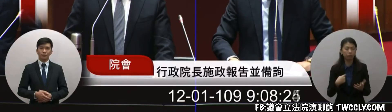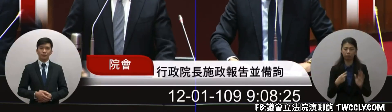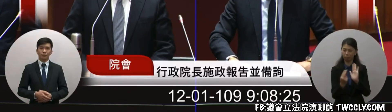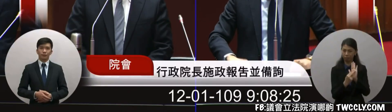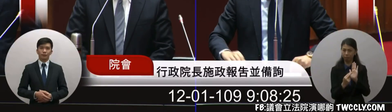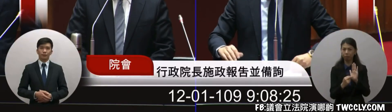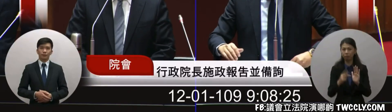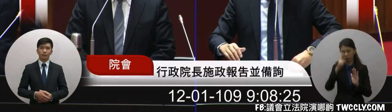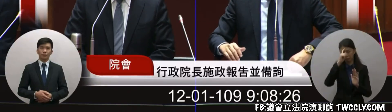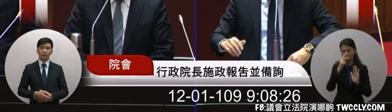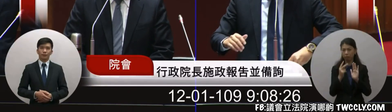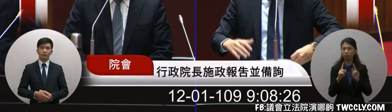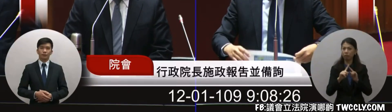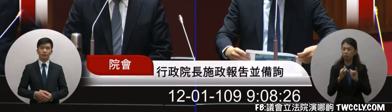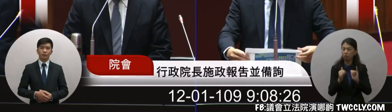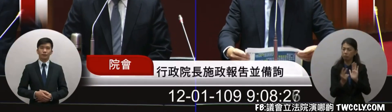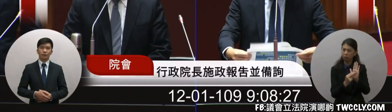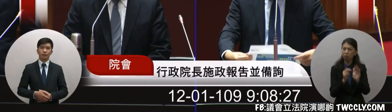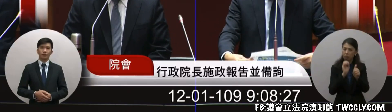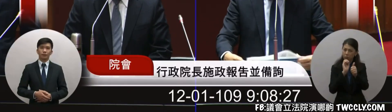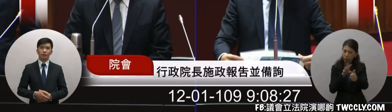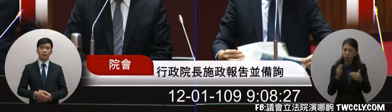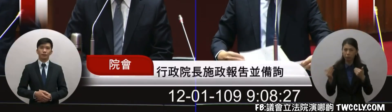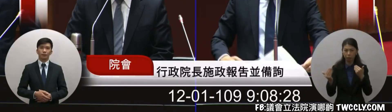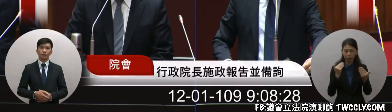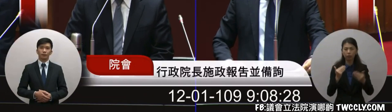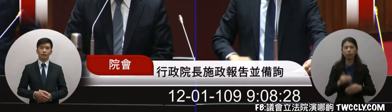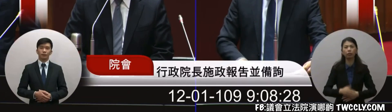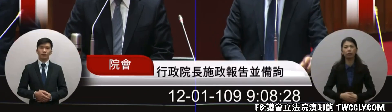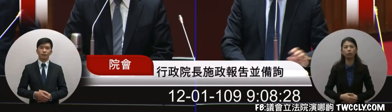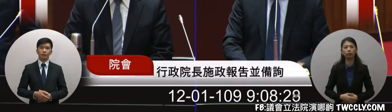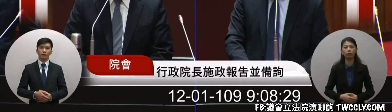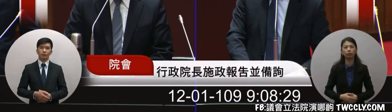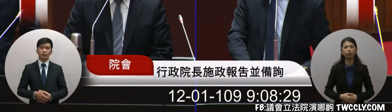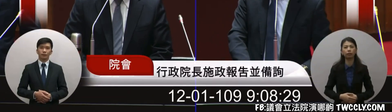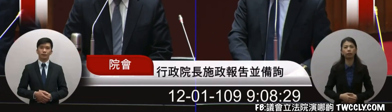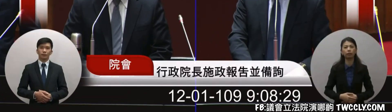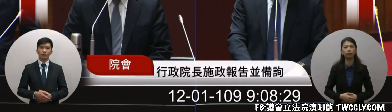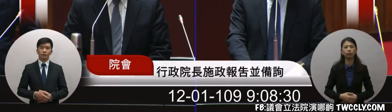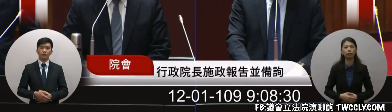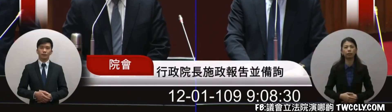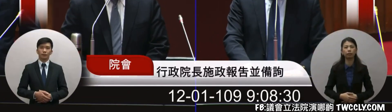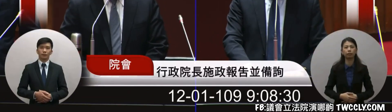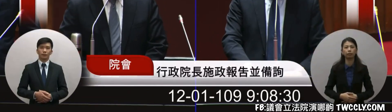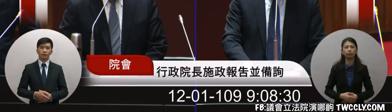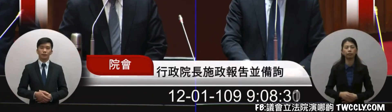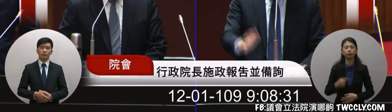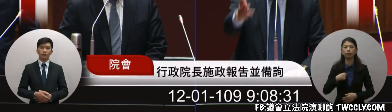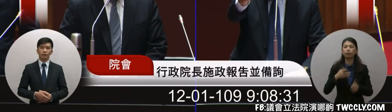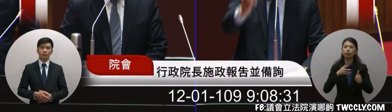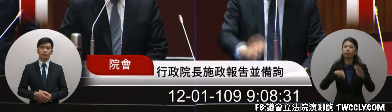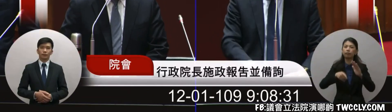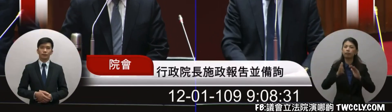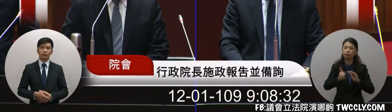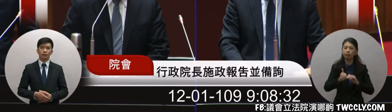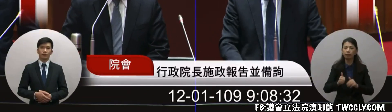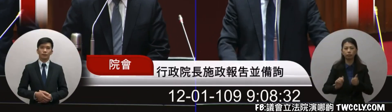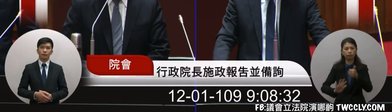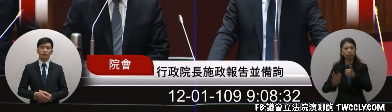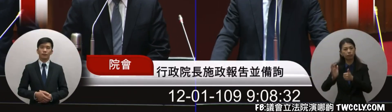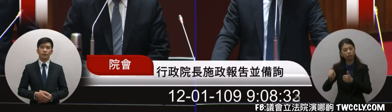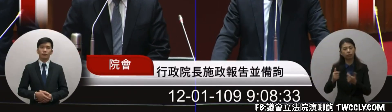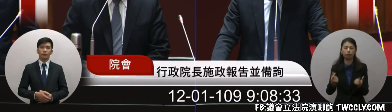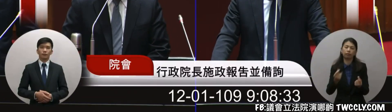哈。为什么要谈特别要清楚一点哈？我先要问这个院长哈，或甚至主委刚好也在也